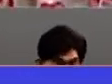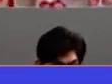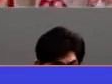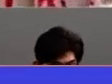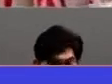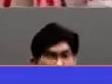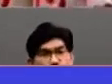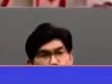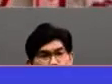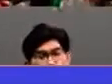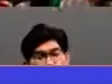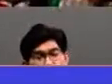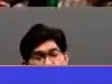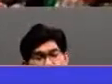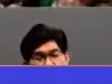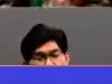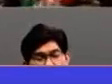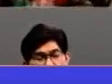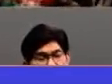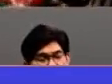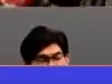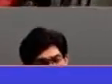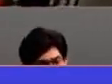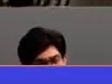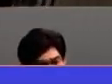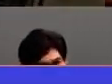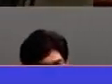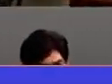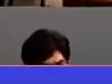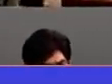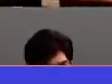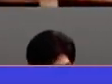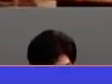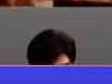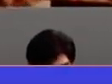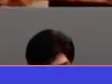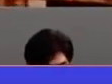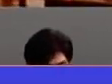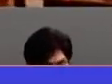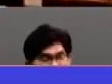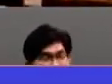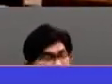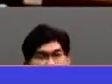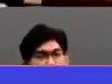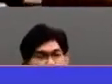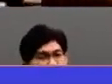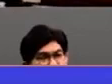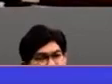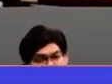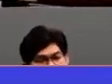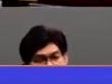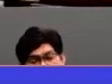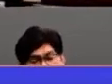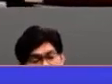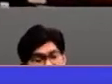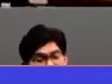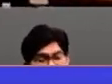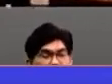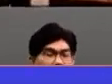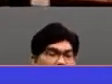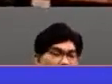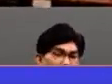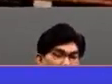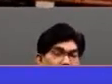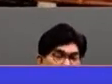จาก 3แหล่งเงินได้ด้วยกันก็คือ 1การบริหารงบปี2567จำนวน